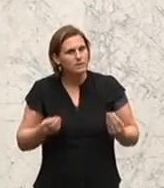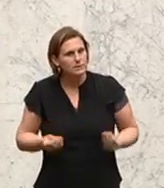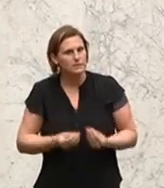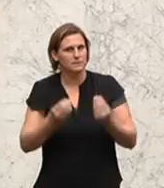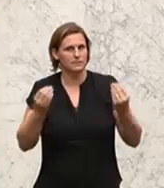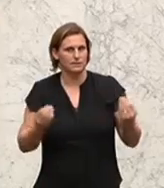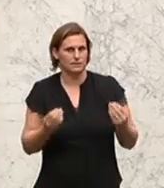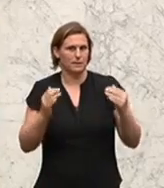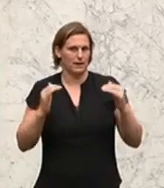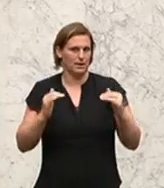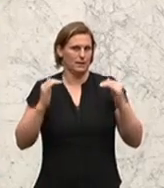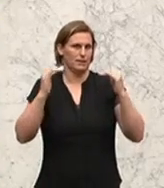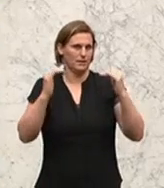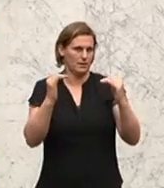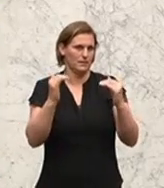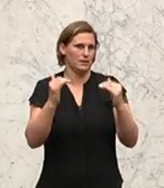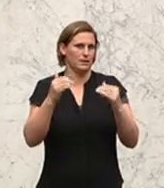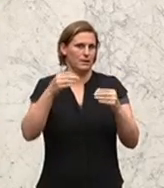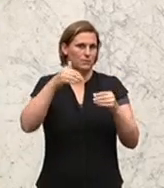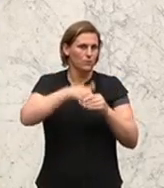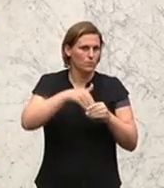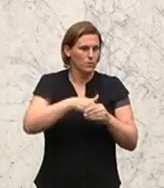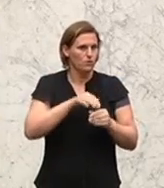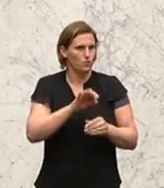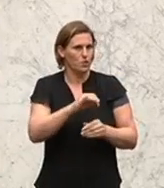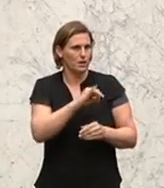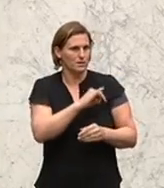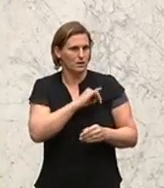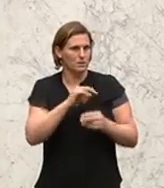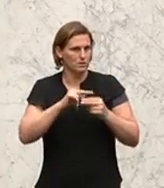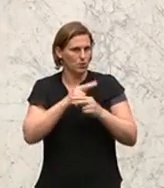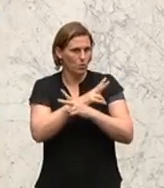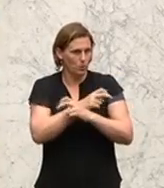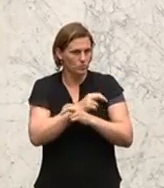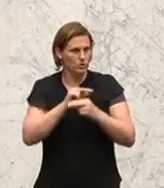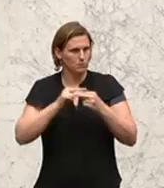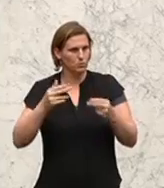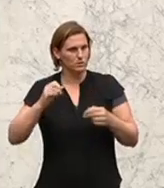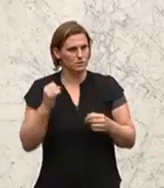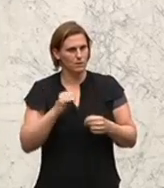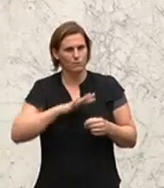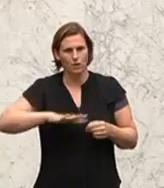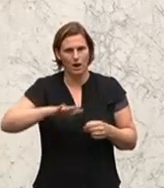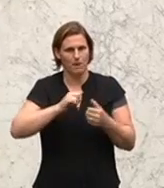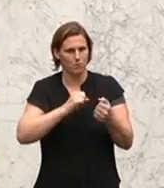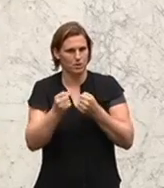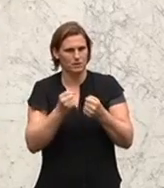sachlich im Interesse des österreichischen Bundesheeres, im Interesse auch des Ansehens der Gesamtpolitik hinter uns zu